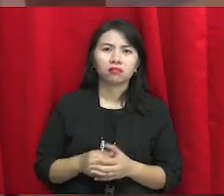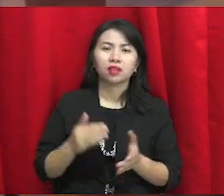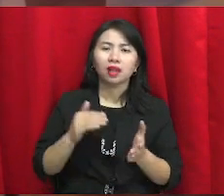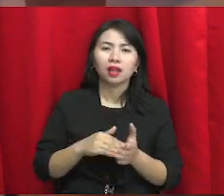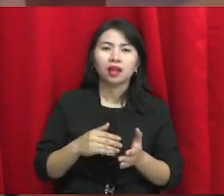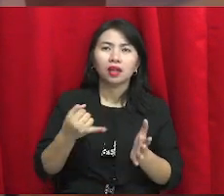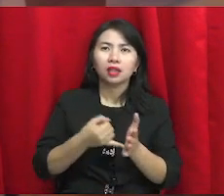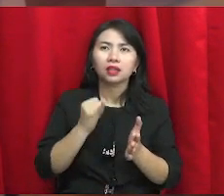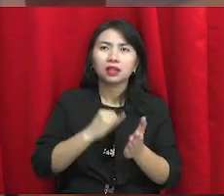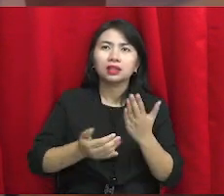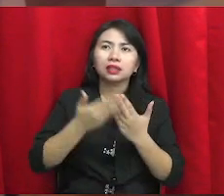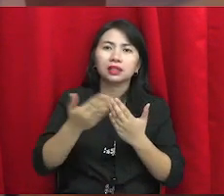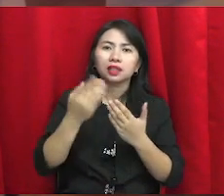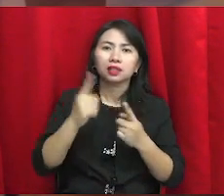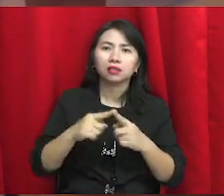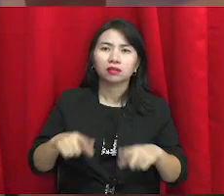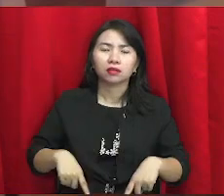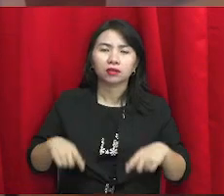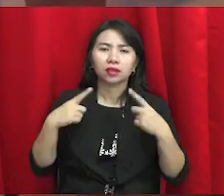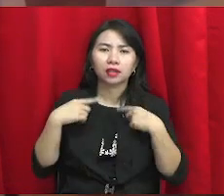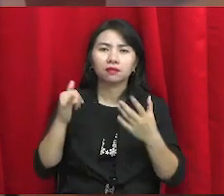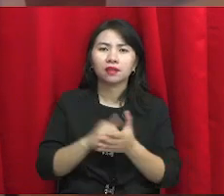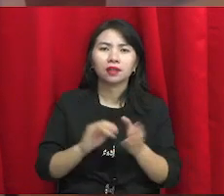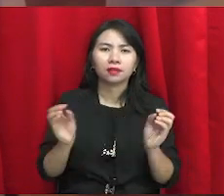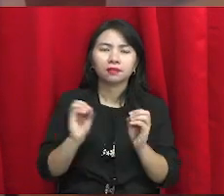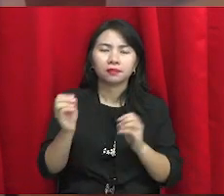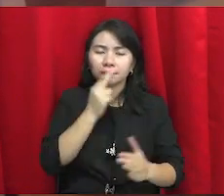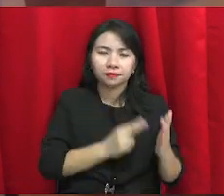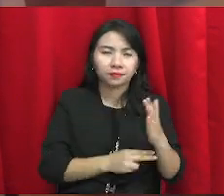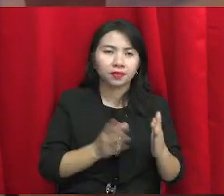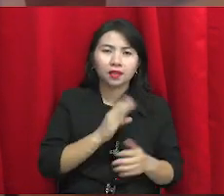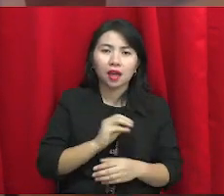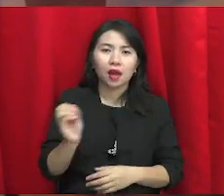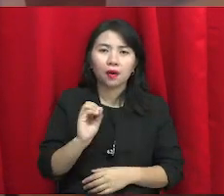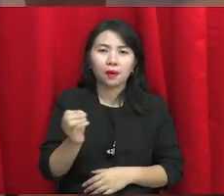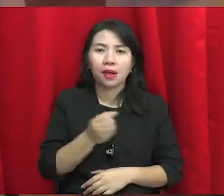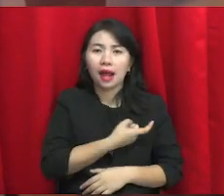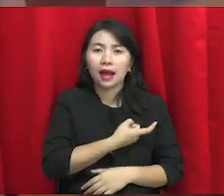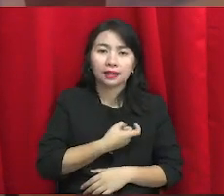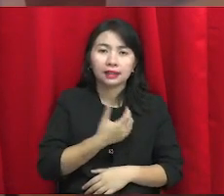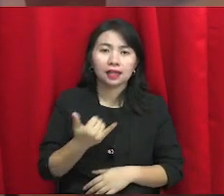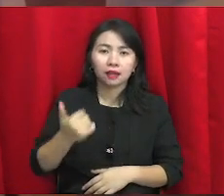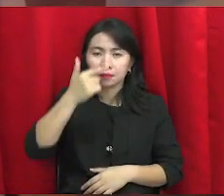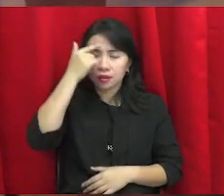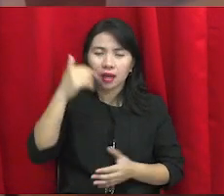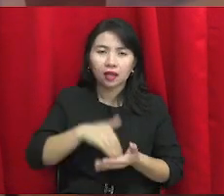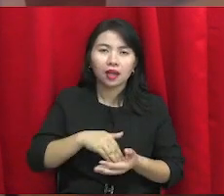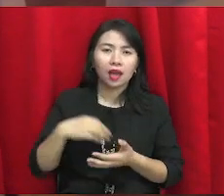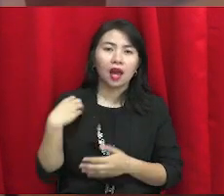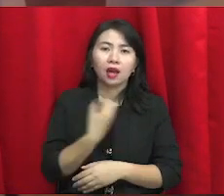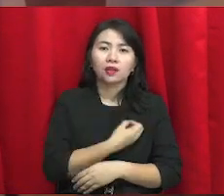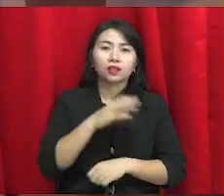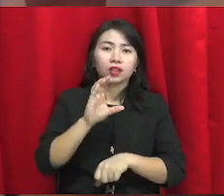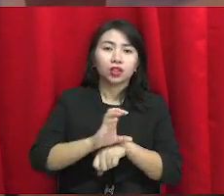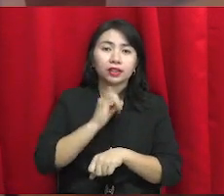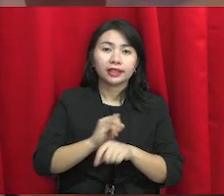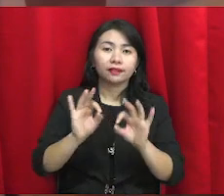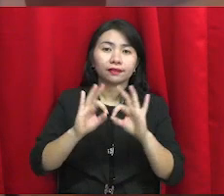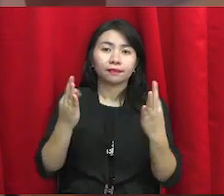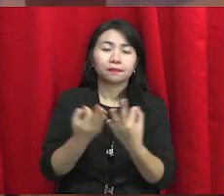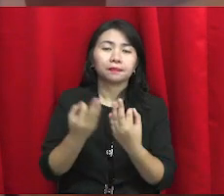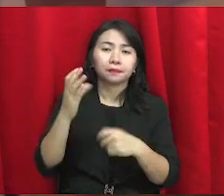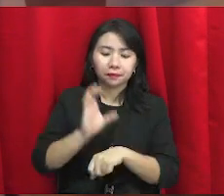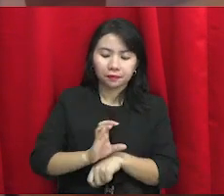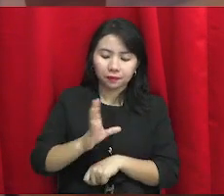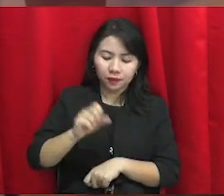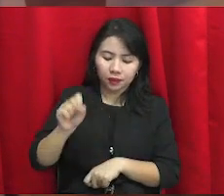or tinatago na kasi diba laging sinasabi nga ni Pastor Hill, diba yung church natin is family church. That's right. Kumbaga parang